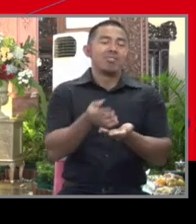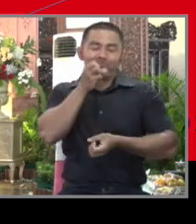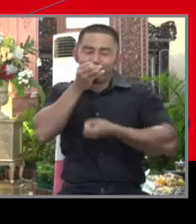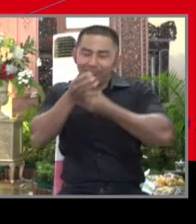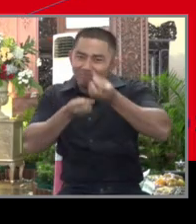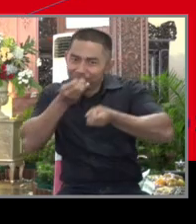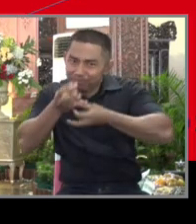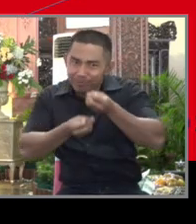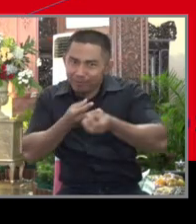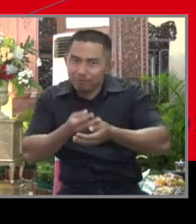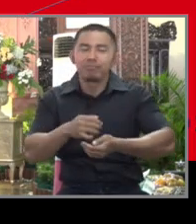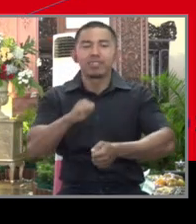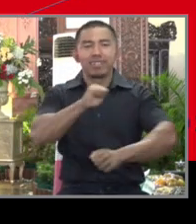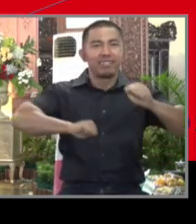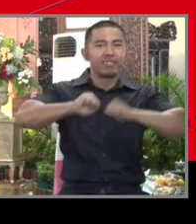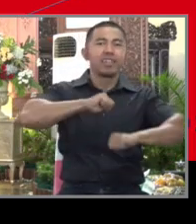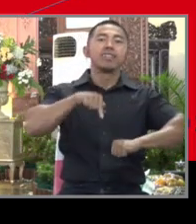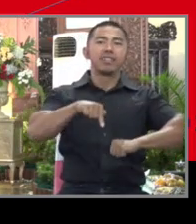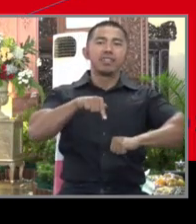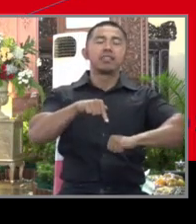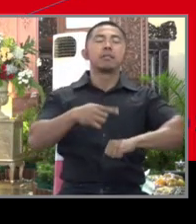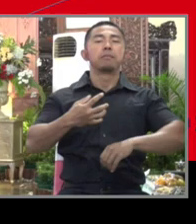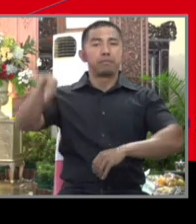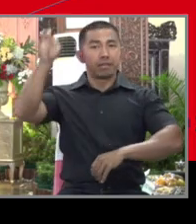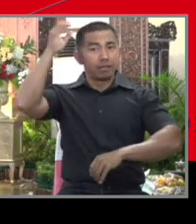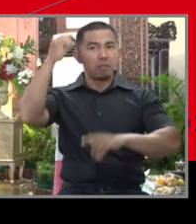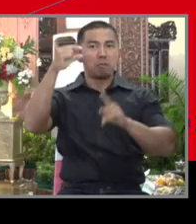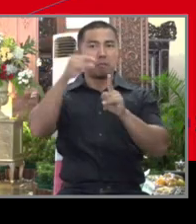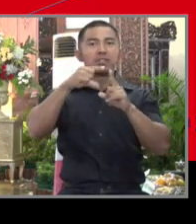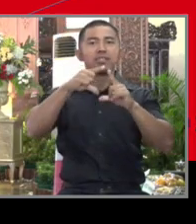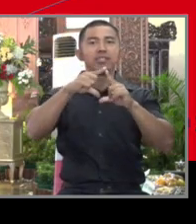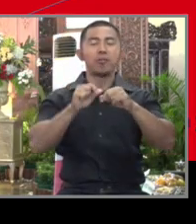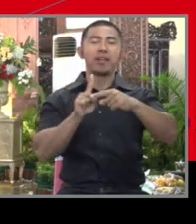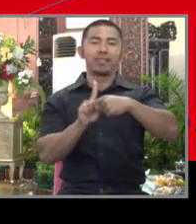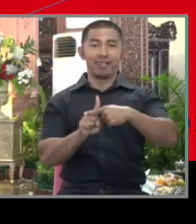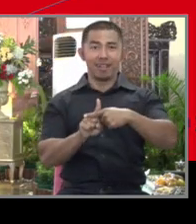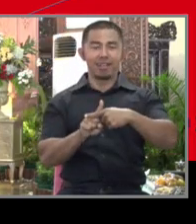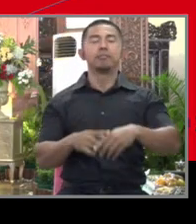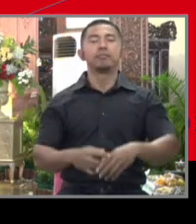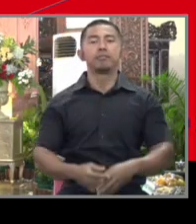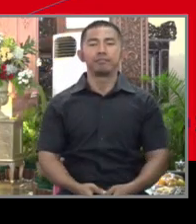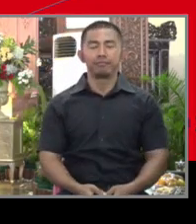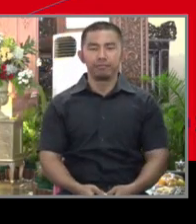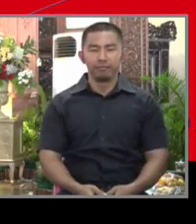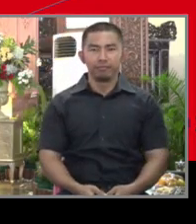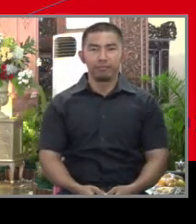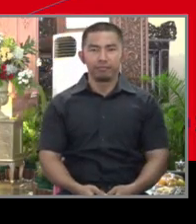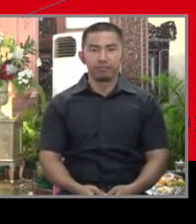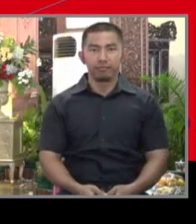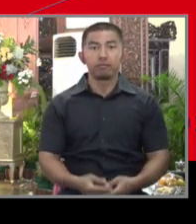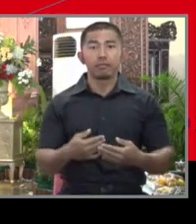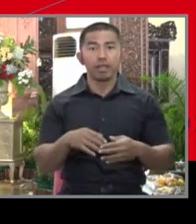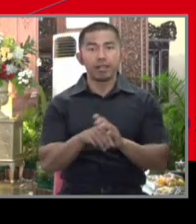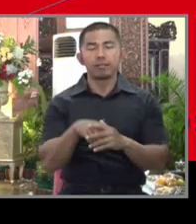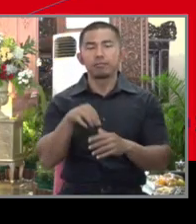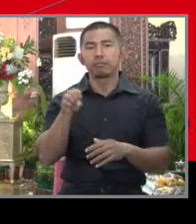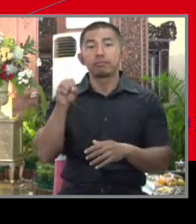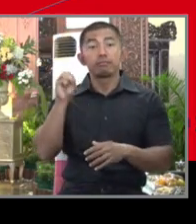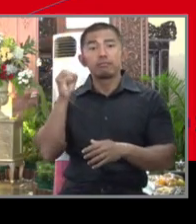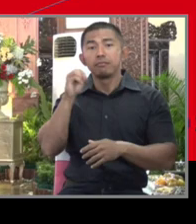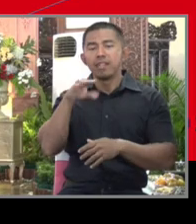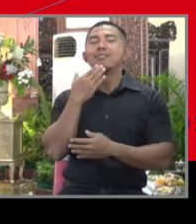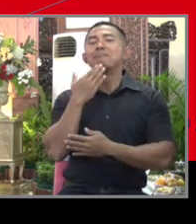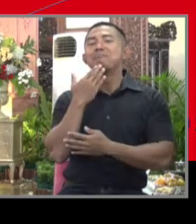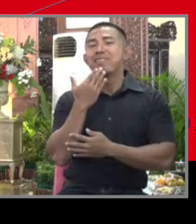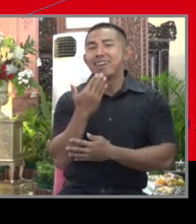Musren Pangwil pemerintah Provinsi Jawa Tengah. Selanjutnya kami mengucapkan selamat